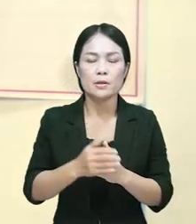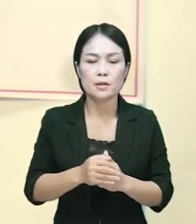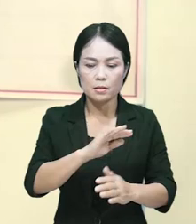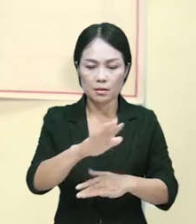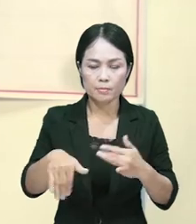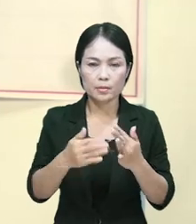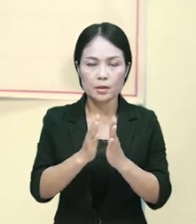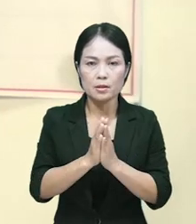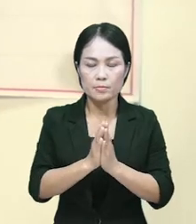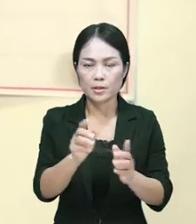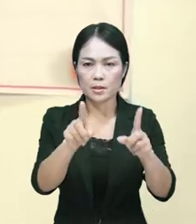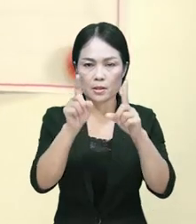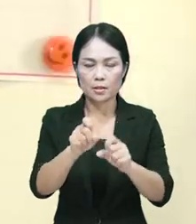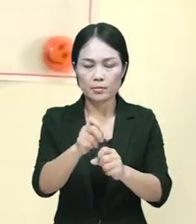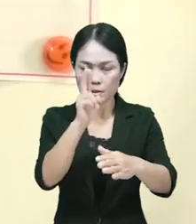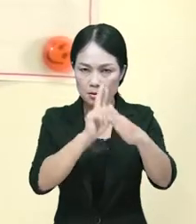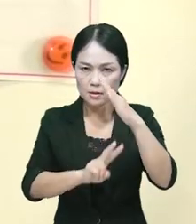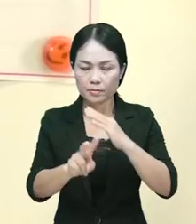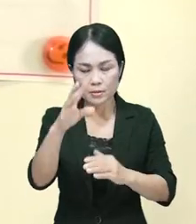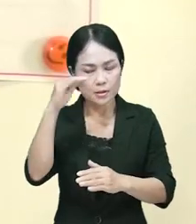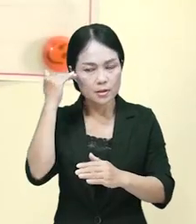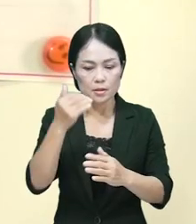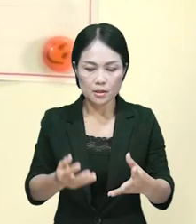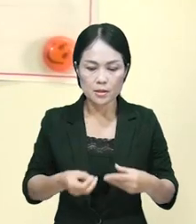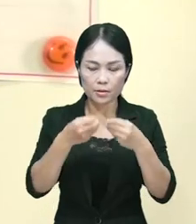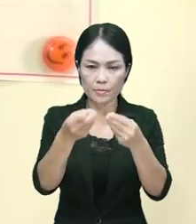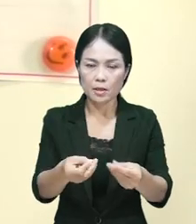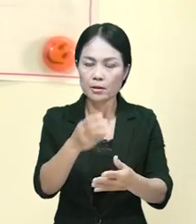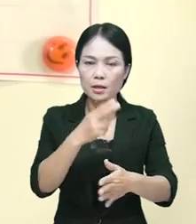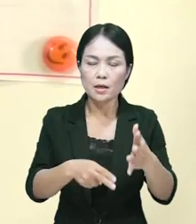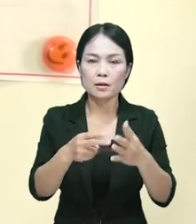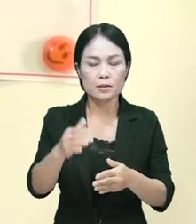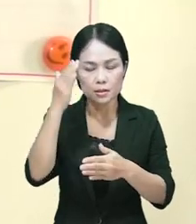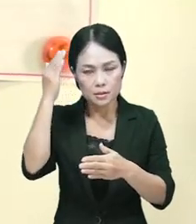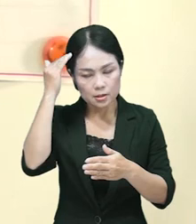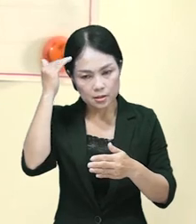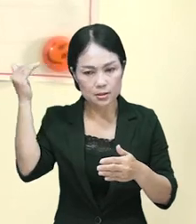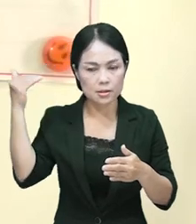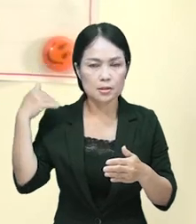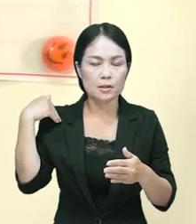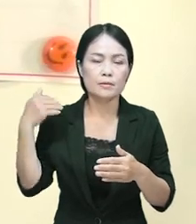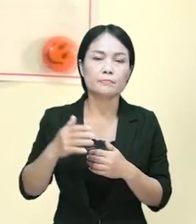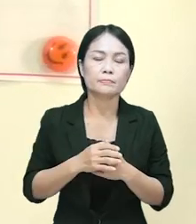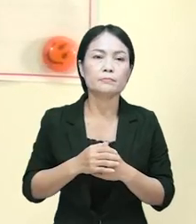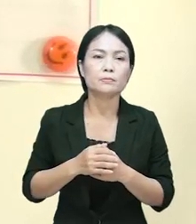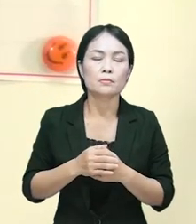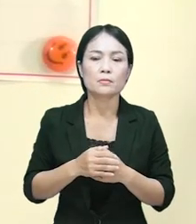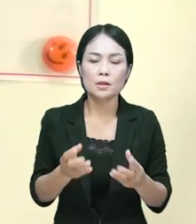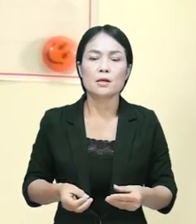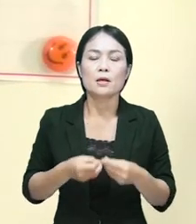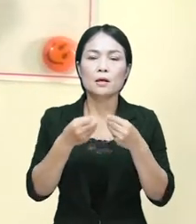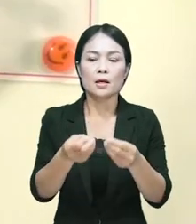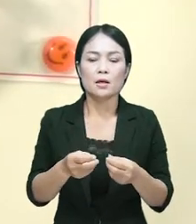ណាកូនណាអញ្ចឹងកូនសាក់ដបងទូទាយបុរសឲ្យអីទៅស្ត្រីកូនបុរសឲ្យអន្ទ